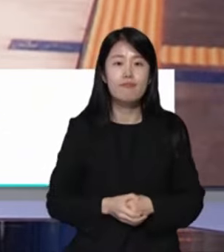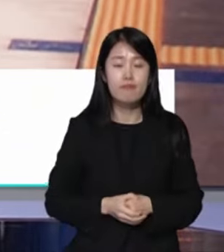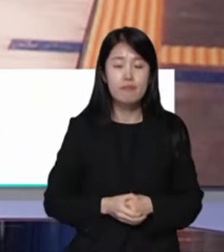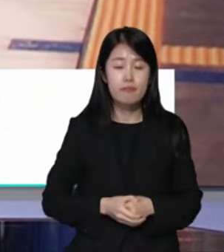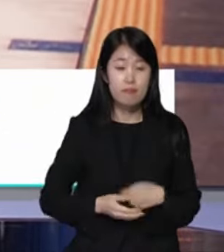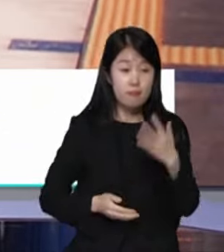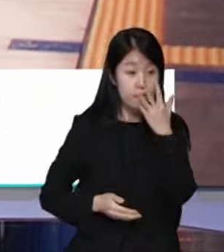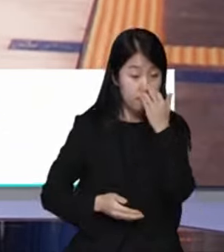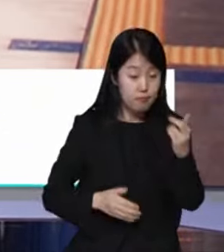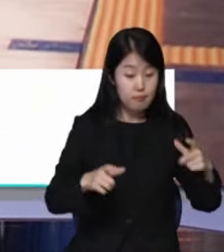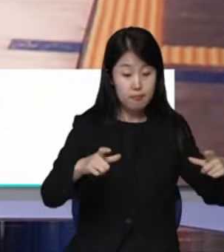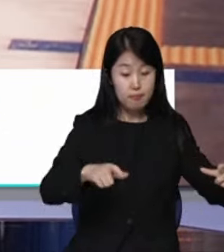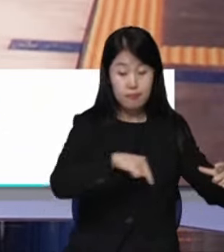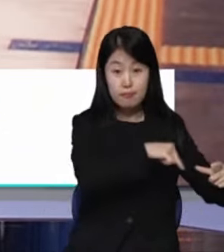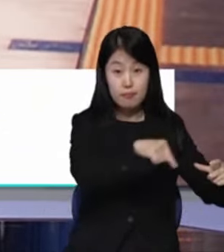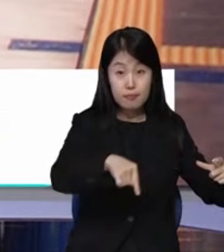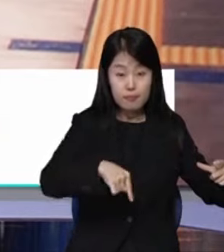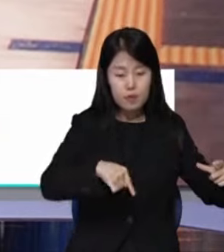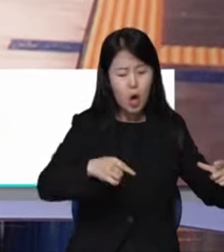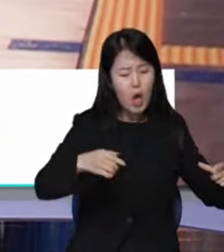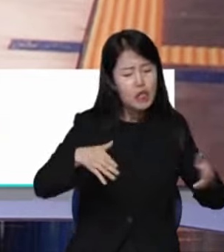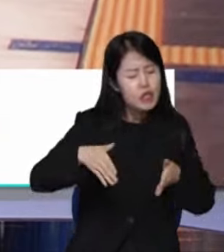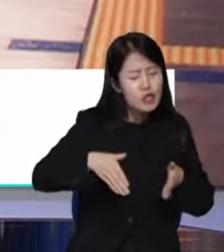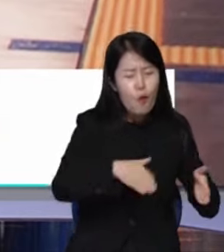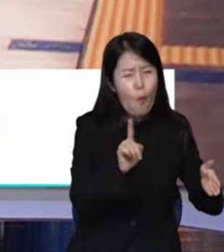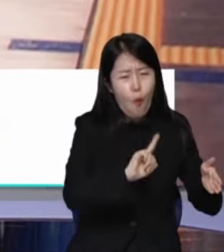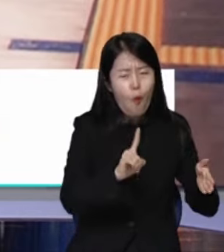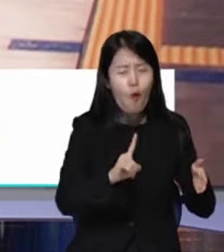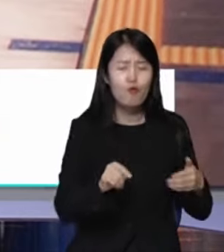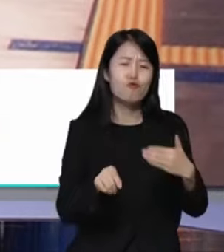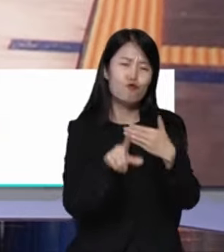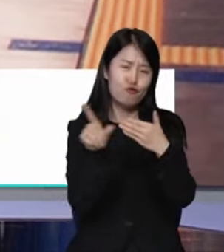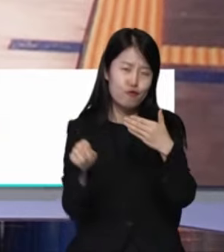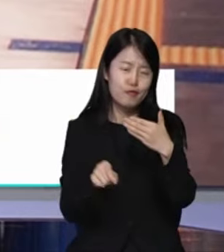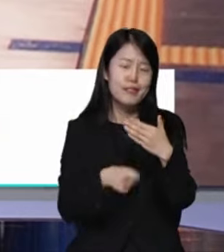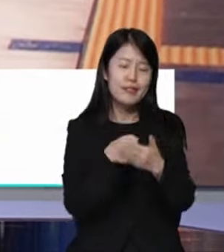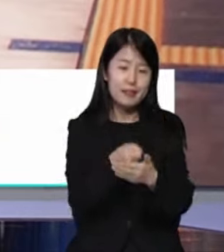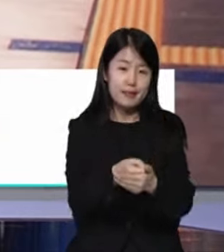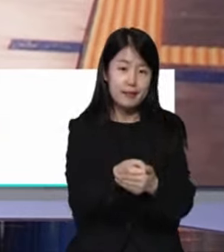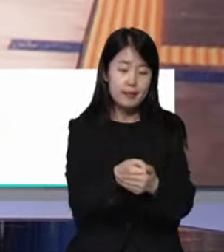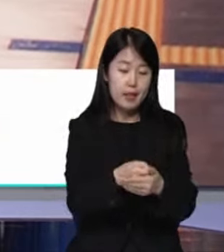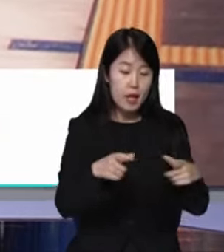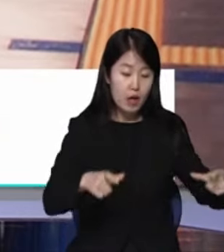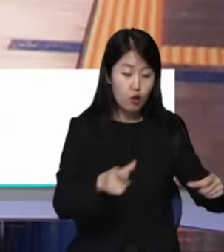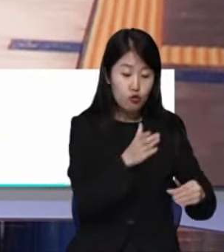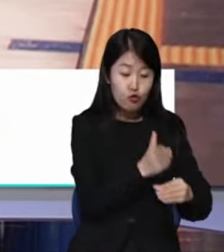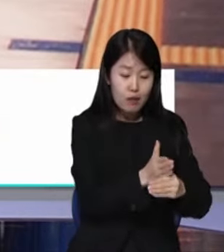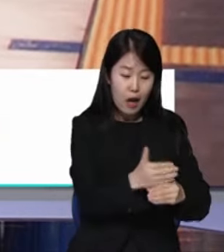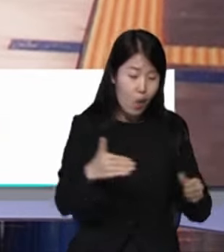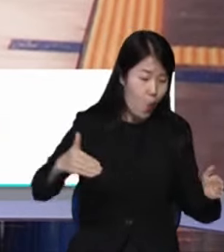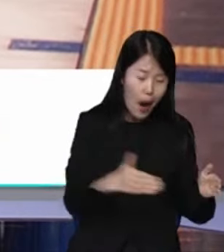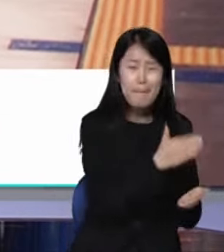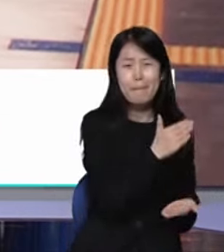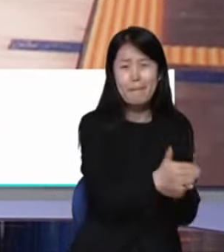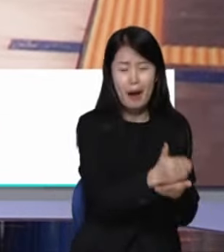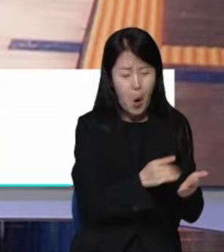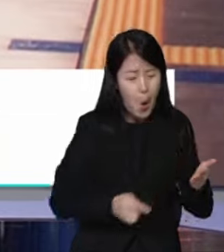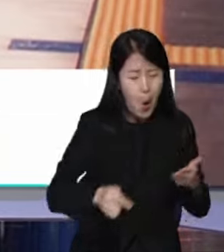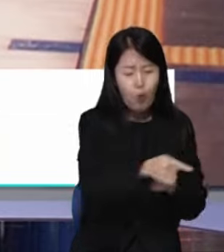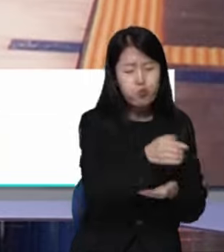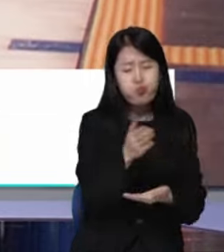순천 시내 구간 노선은 다음 달 결론이 날 전망인데요. 도심 우회 노선을 요구한 순천시는 바짝 긴장하고